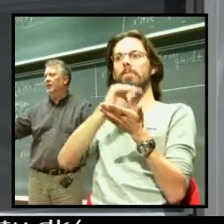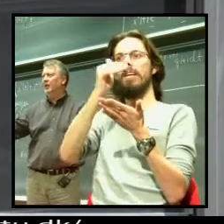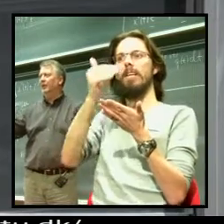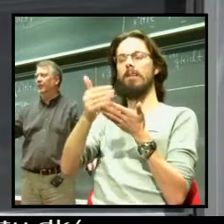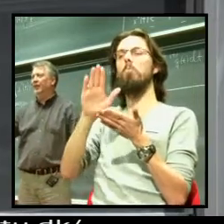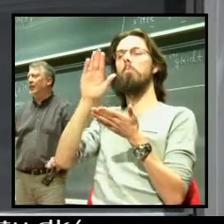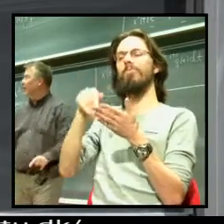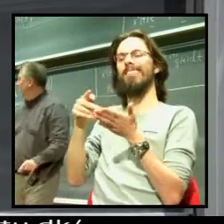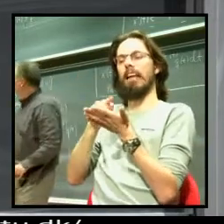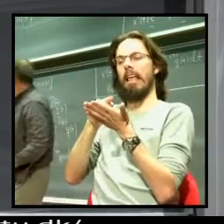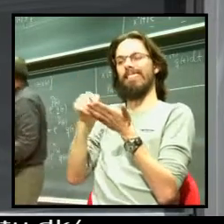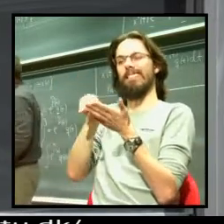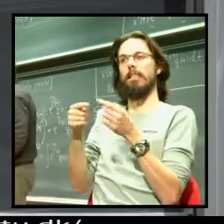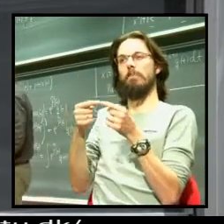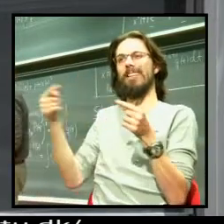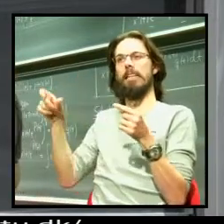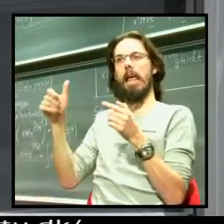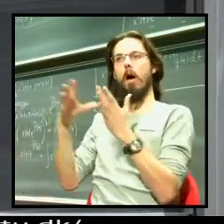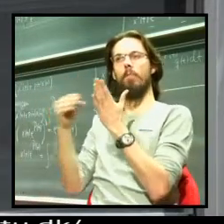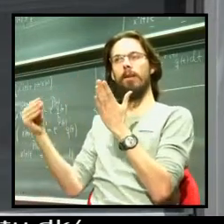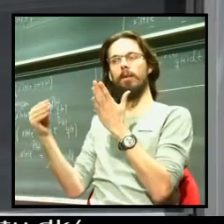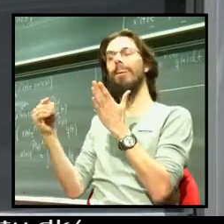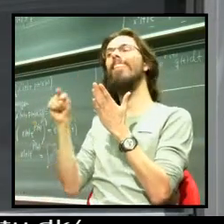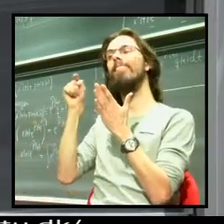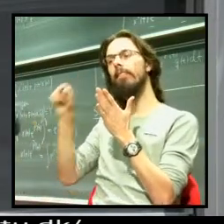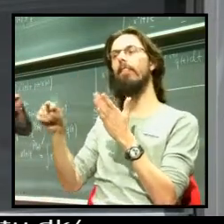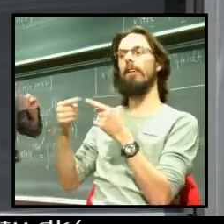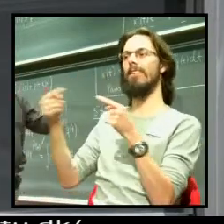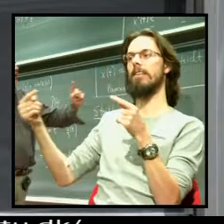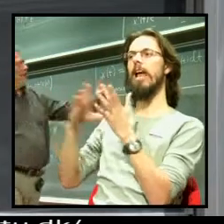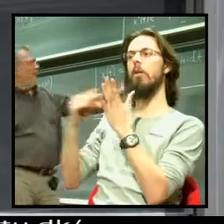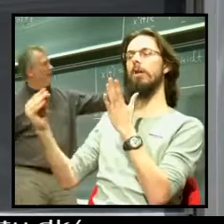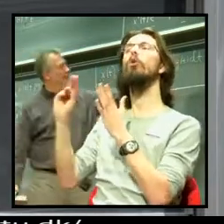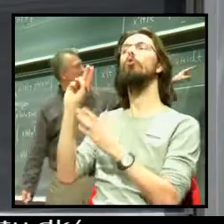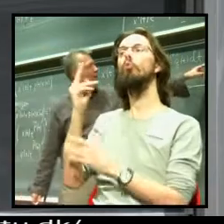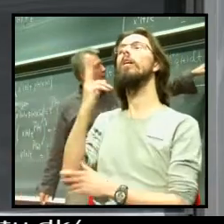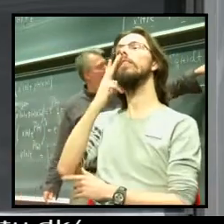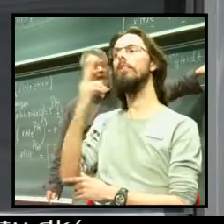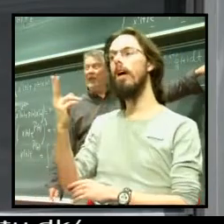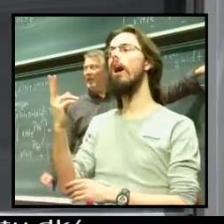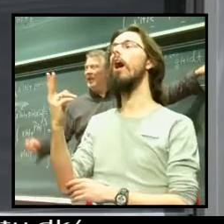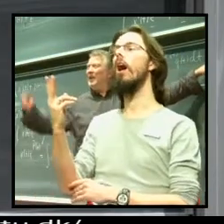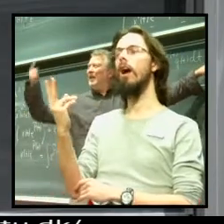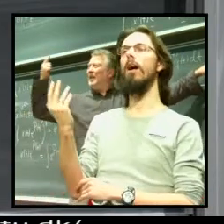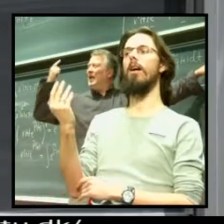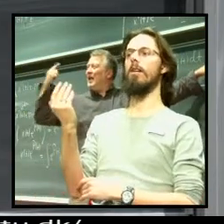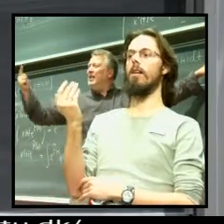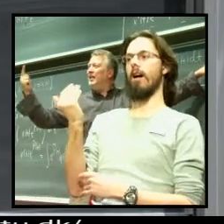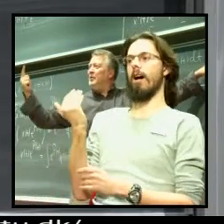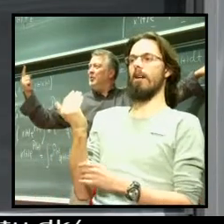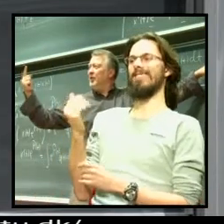lineære afbildning. Den der lineære afbildning der, kan vi nu se, har